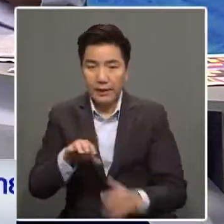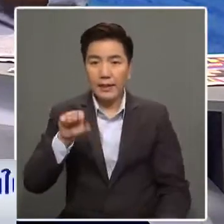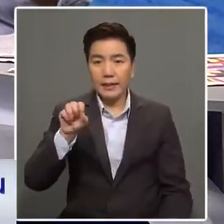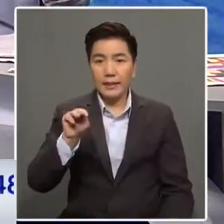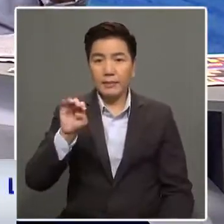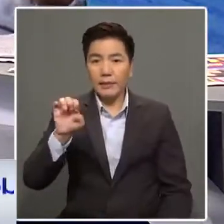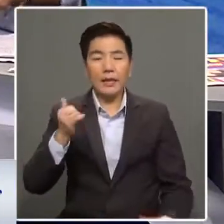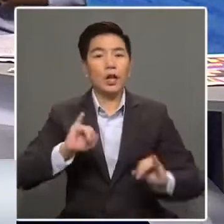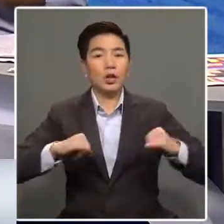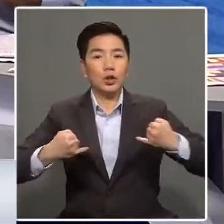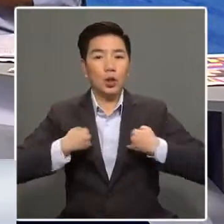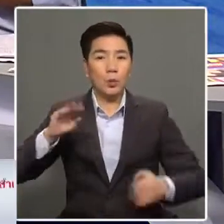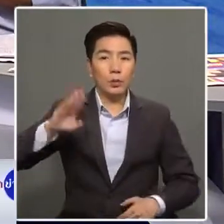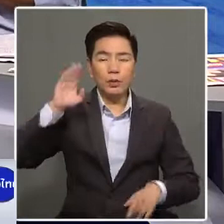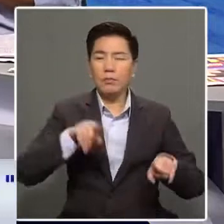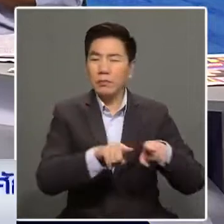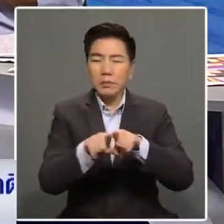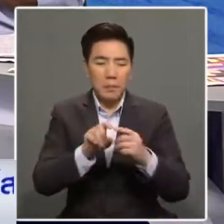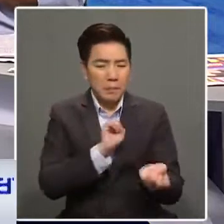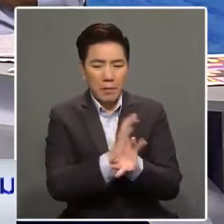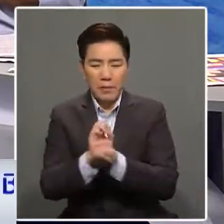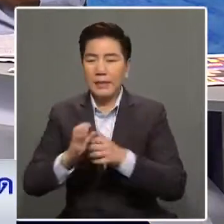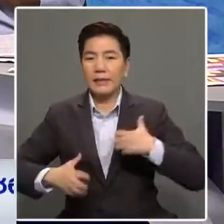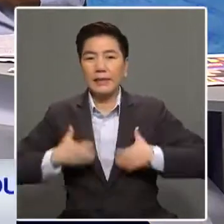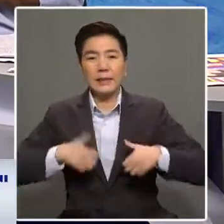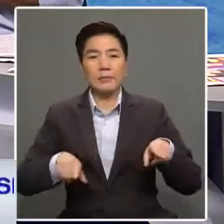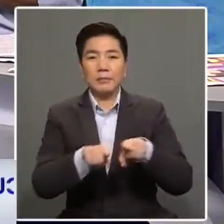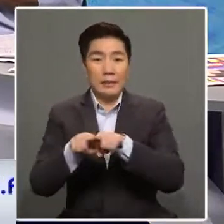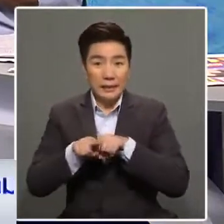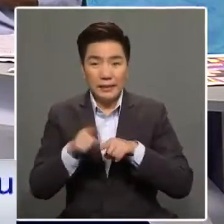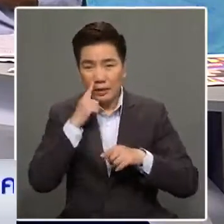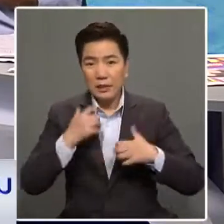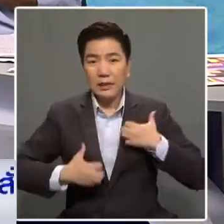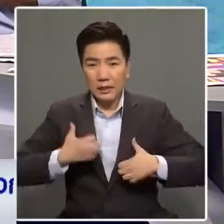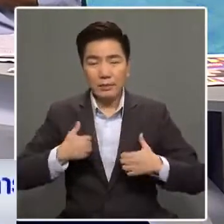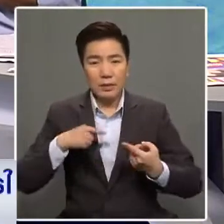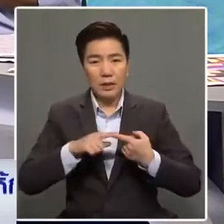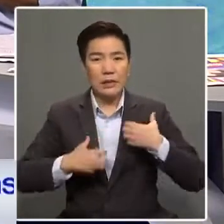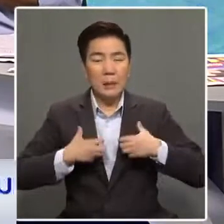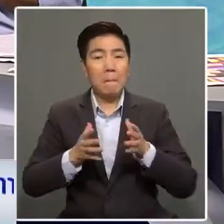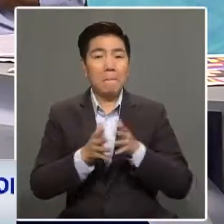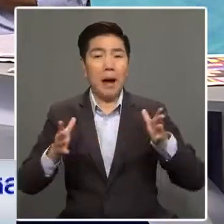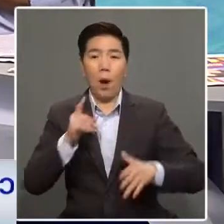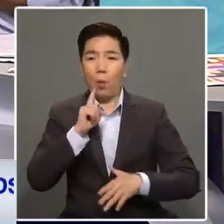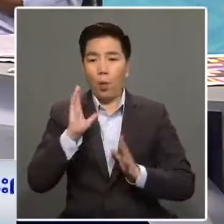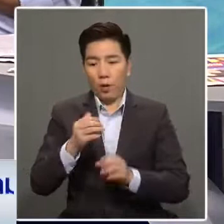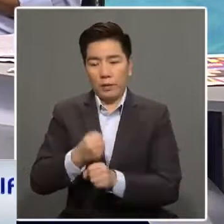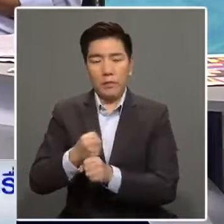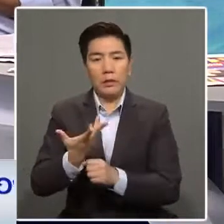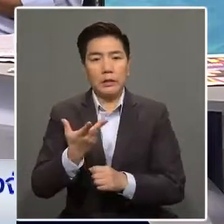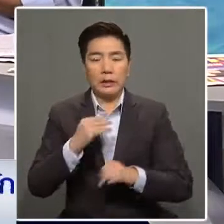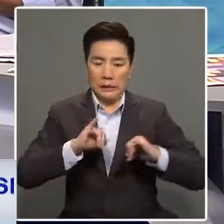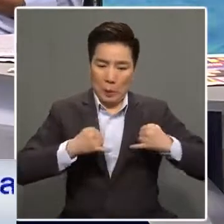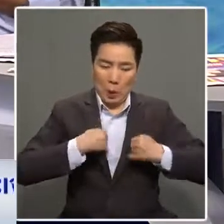เจ้าของบริษัทใหญ่ๆก็ไม่ใช่ว่าไม่เดือดร้อนนะฮะ ทั่วหน้า บางทีก็เดือดร้อนอาจจะเดือดร้อนมากกว่าลูกจ้างด้วยในบางที